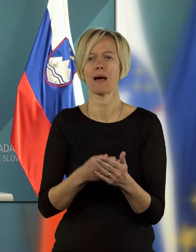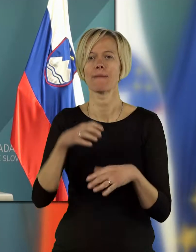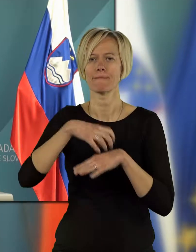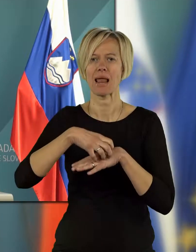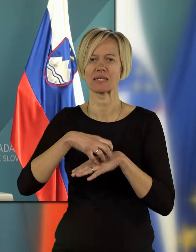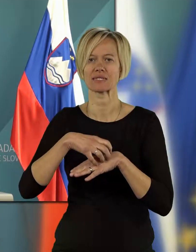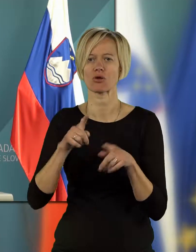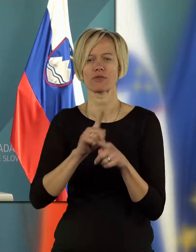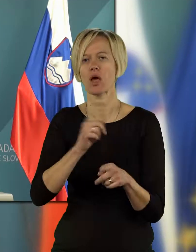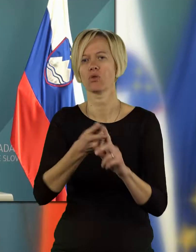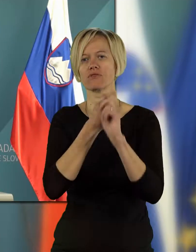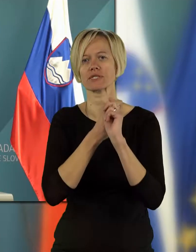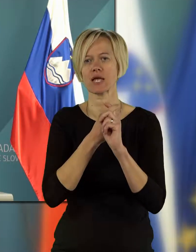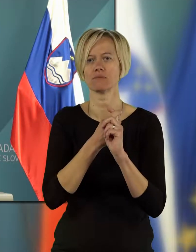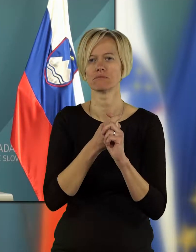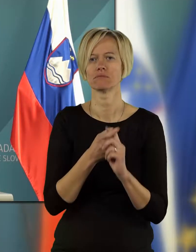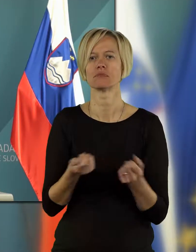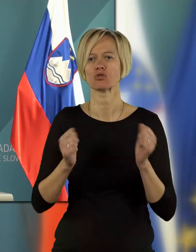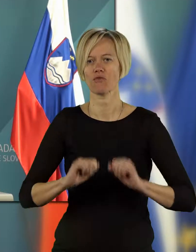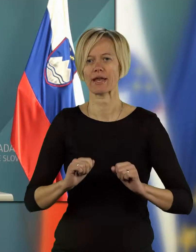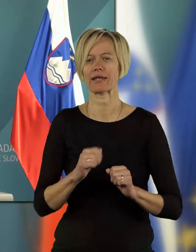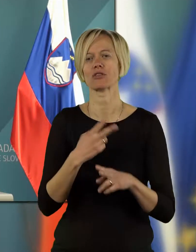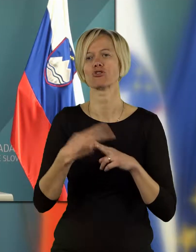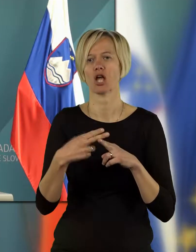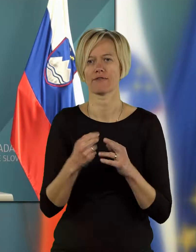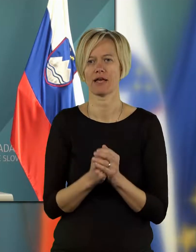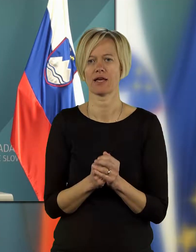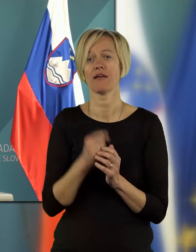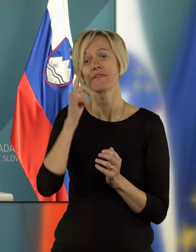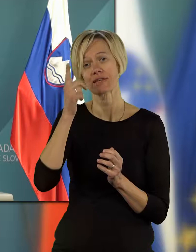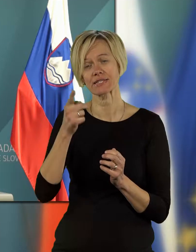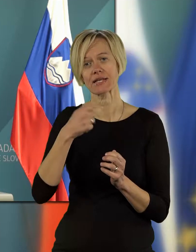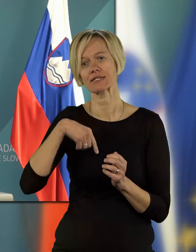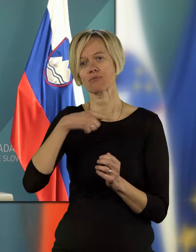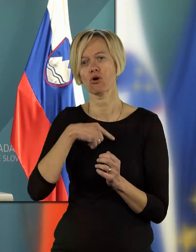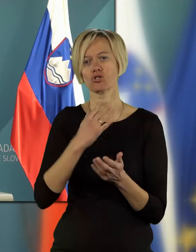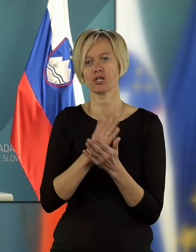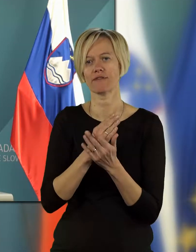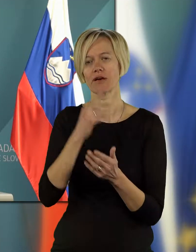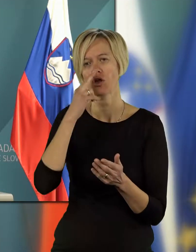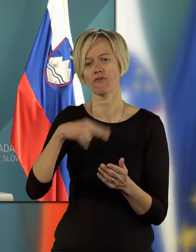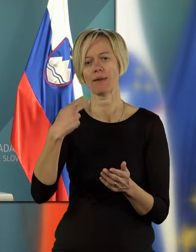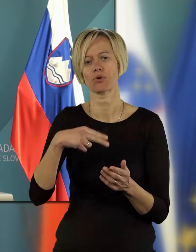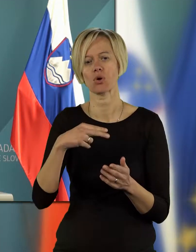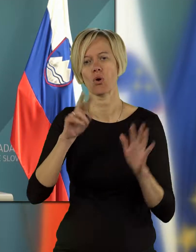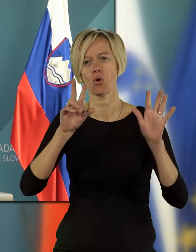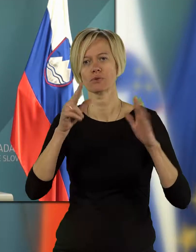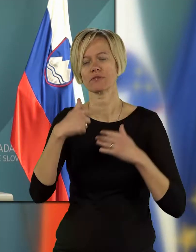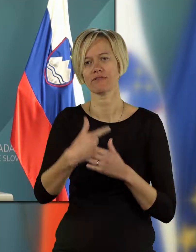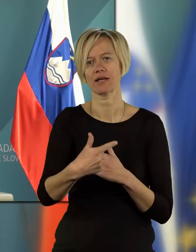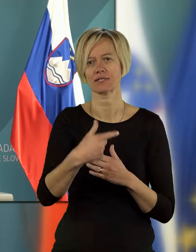kot neodvisne in suverene države. Veste, da smo že v